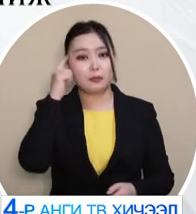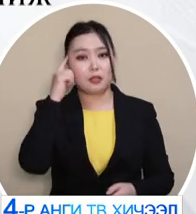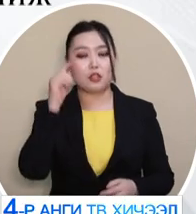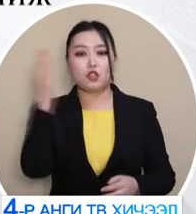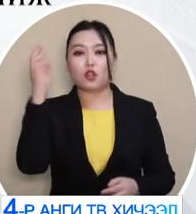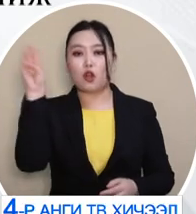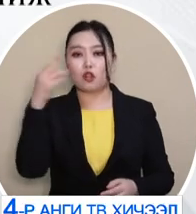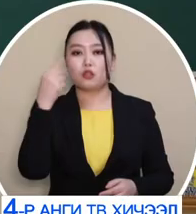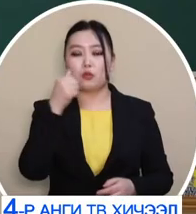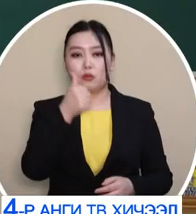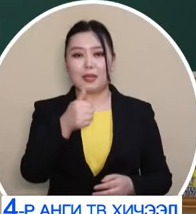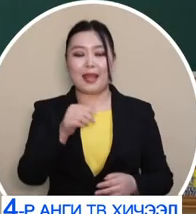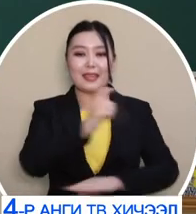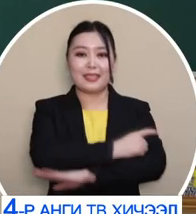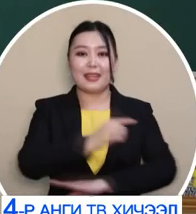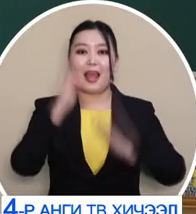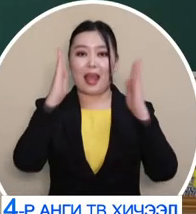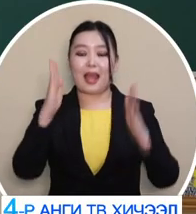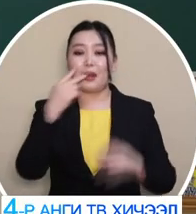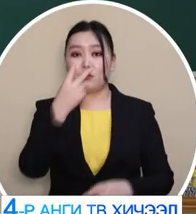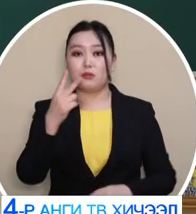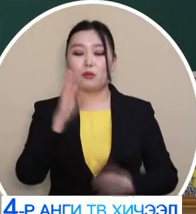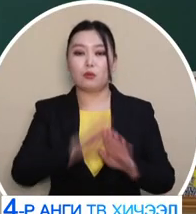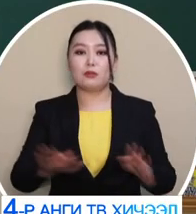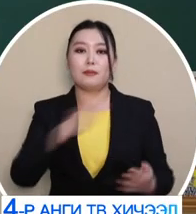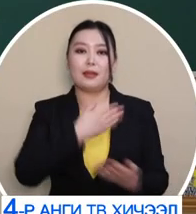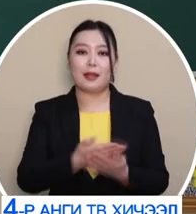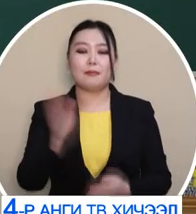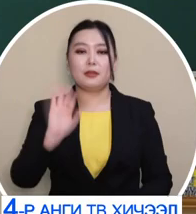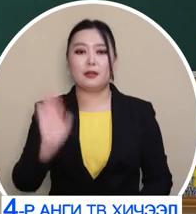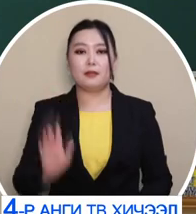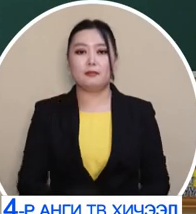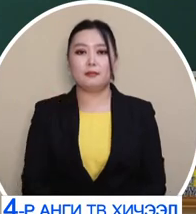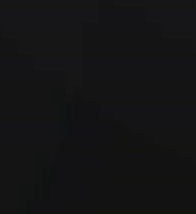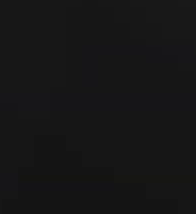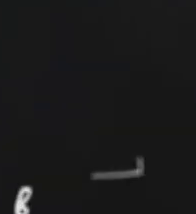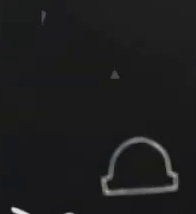шүлгээ уран тод уншаарай. За, хичээлээ анхааран үзсэн хүүхдүүддээ баярлалаа. Баяртай.